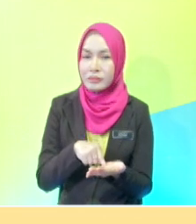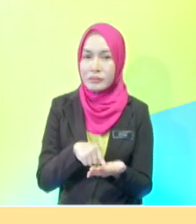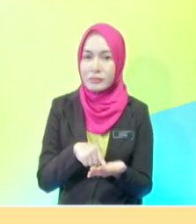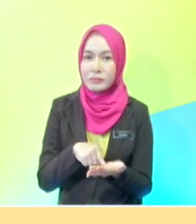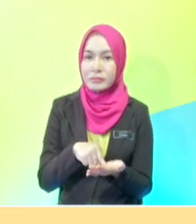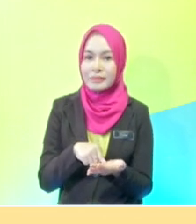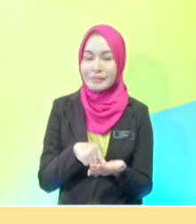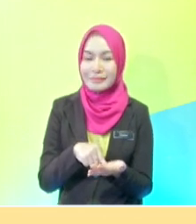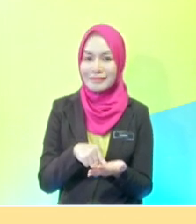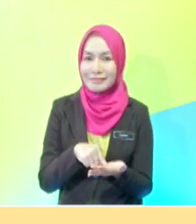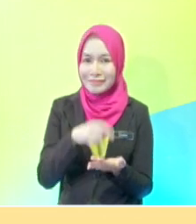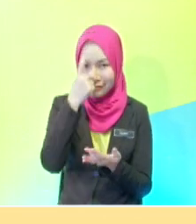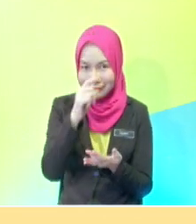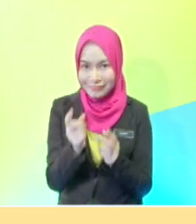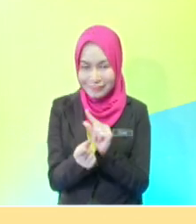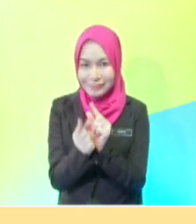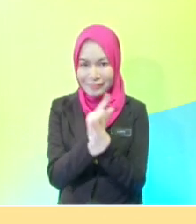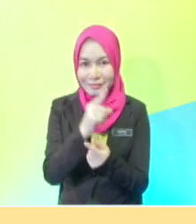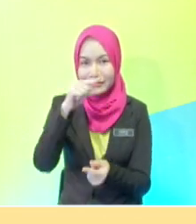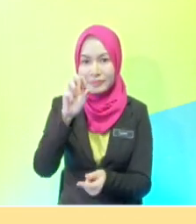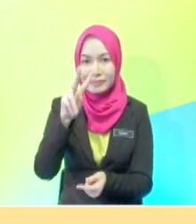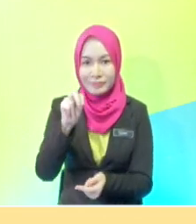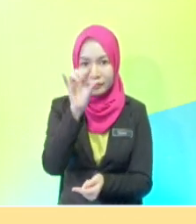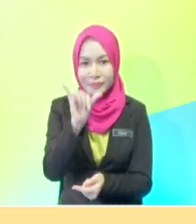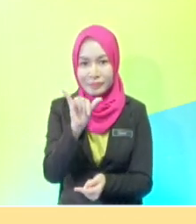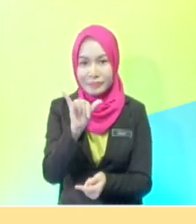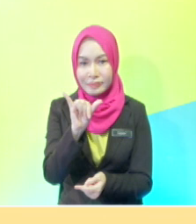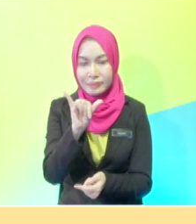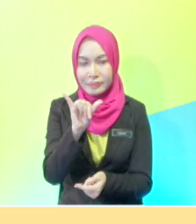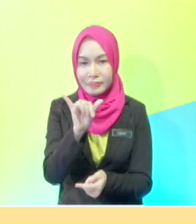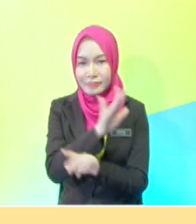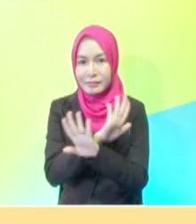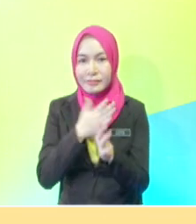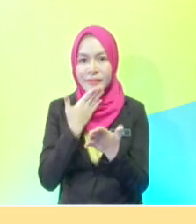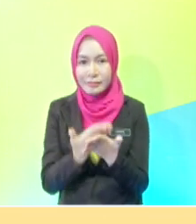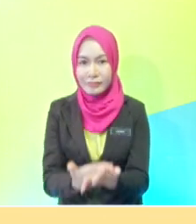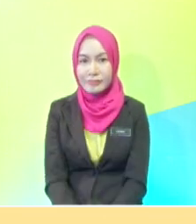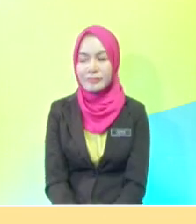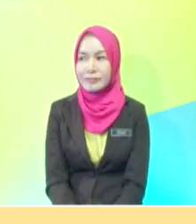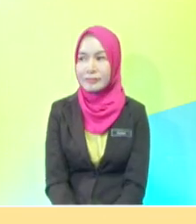Jeng yang eggnome itu maksudnya yang tak normal Oke katakan Dia ada